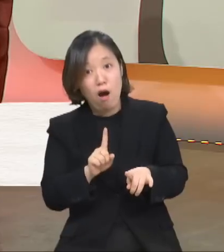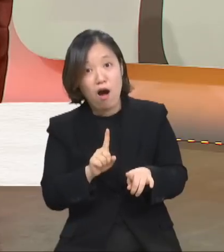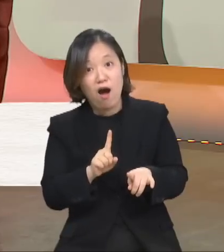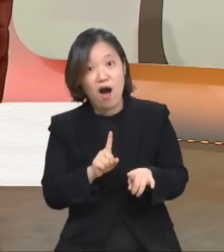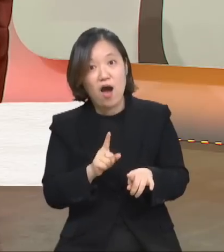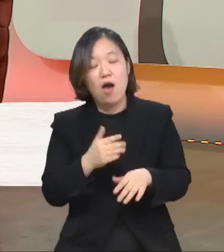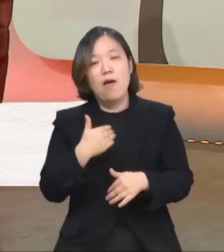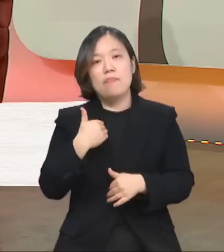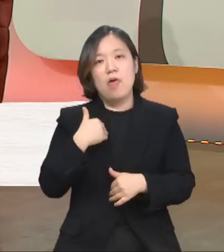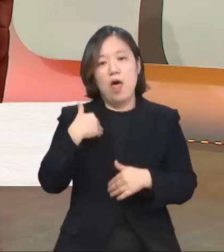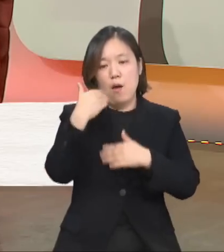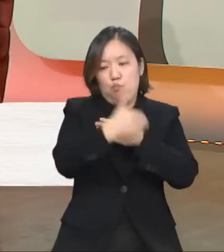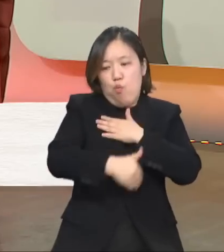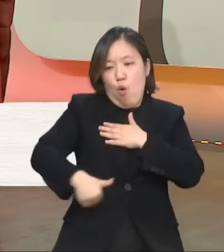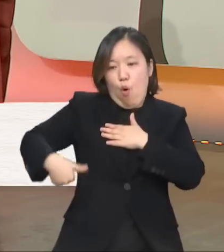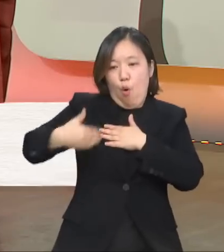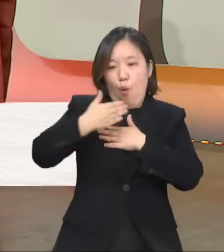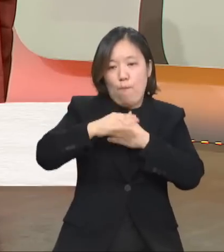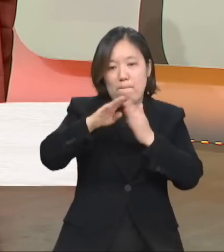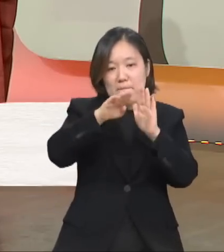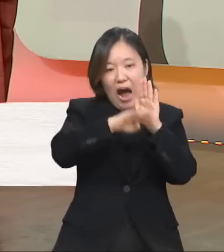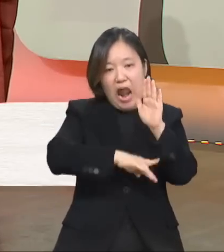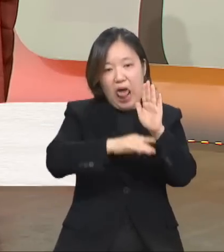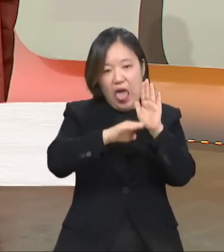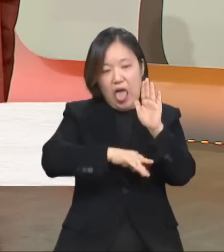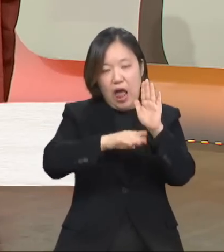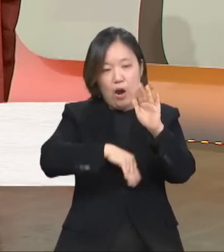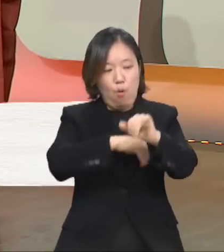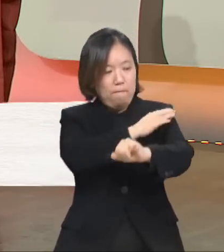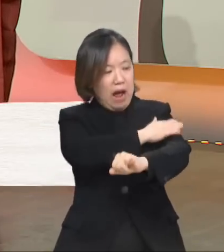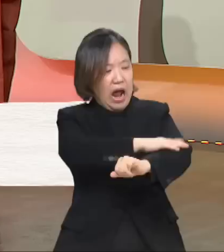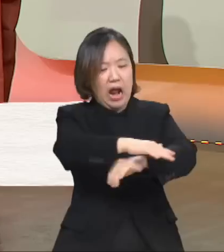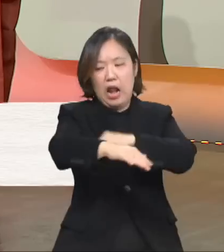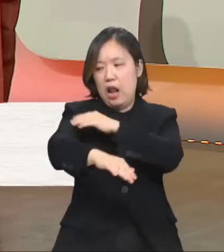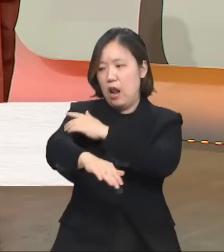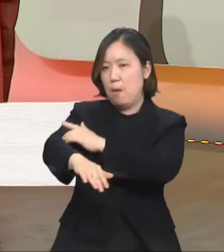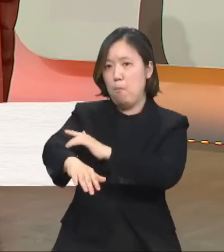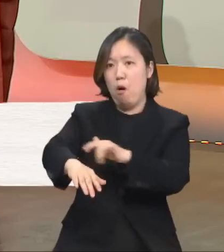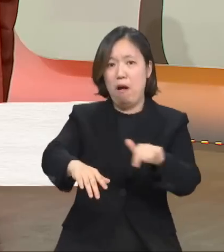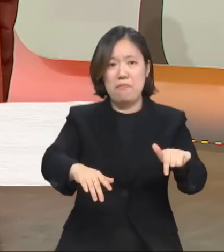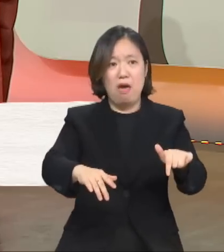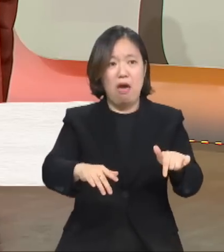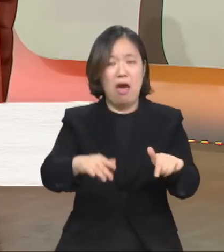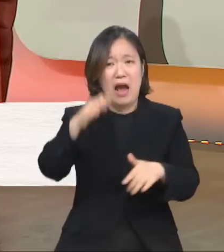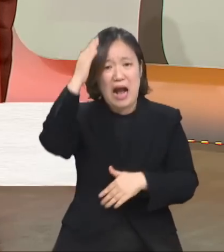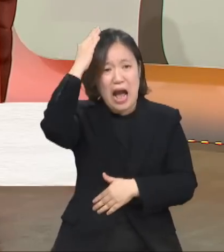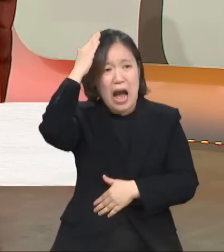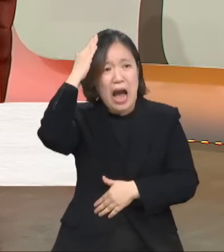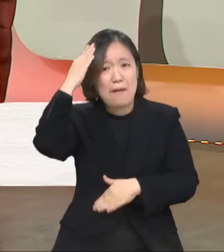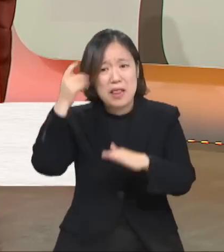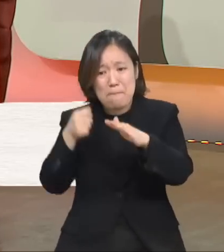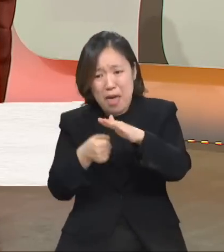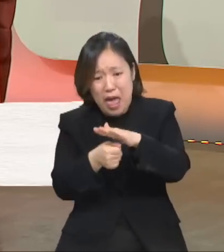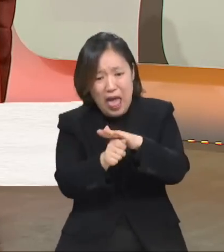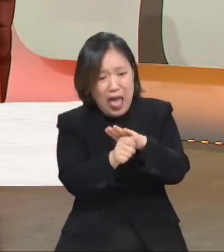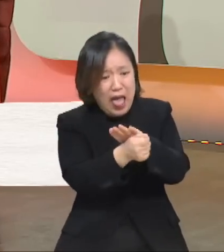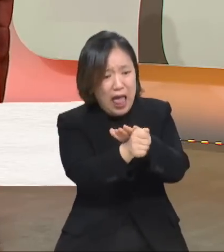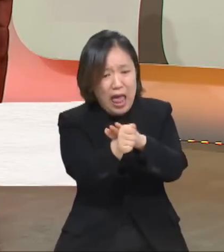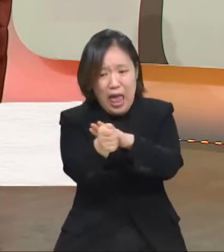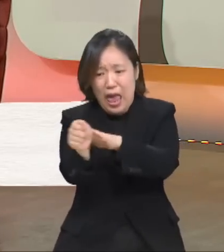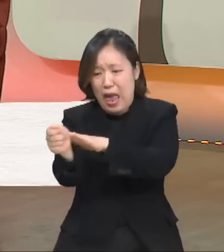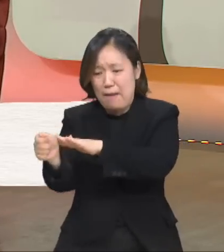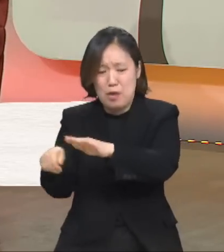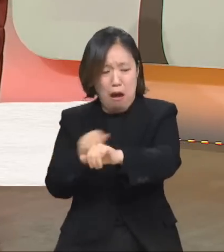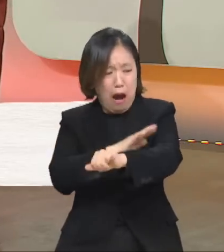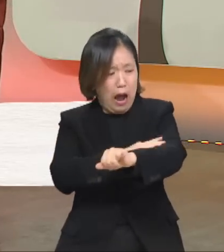저의 몸 아래쪽과 팔 등에서 검정색 실 뱀들이 꿈을 꾸물